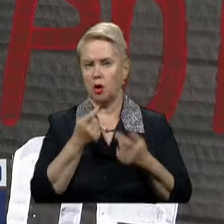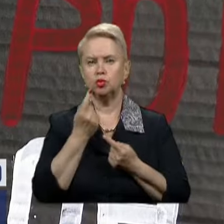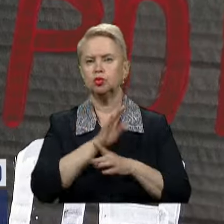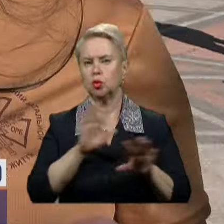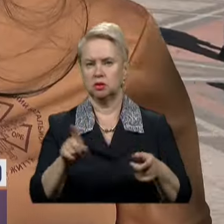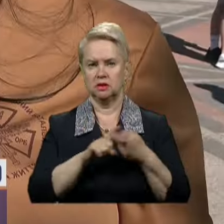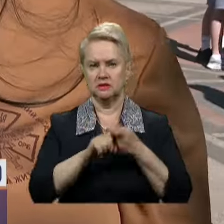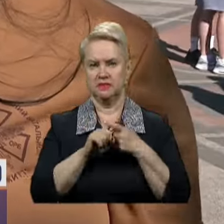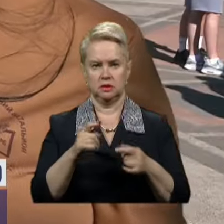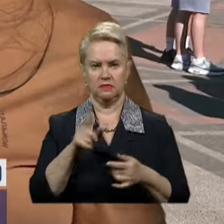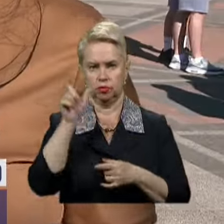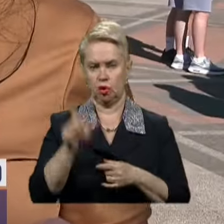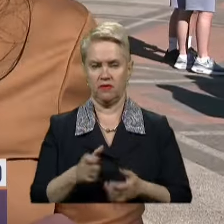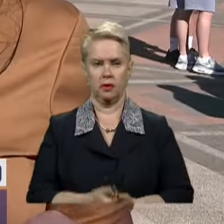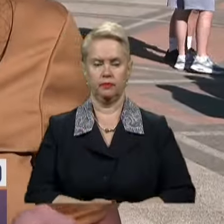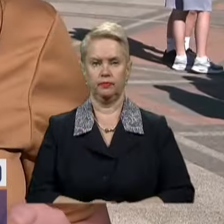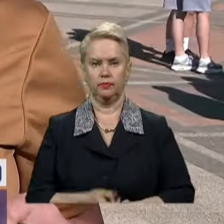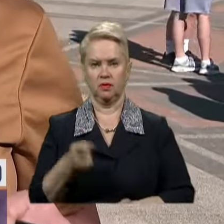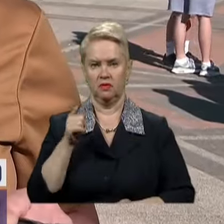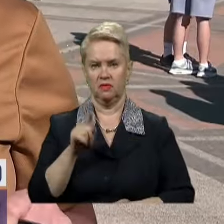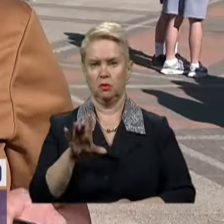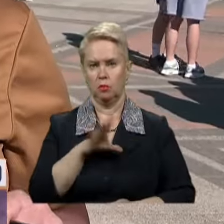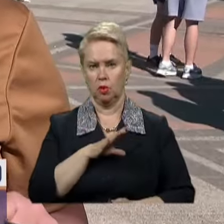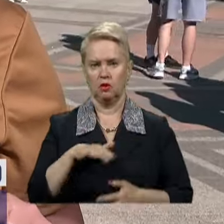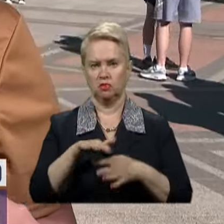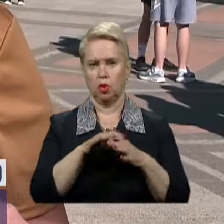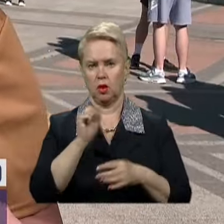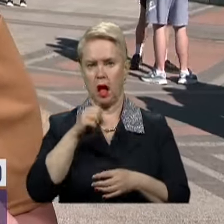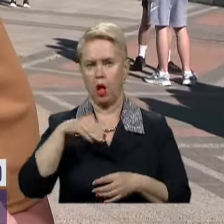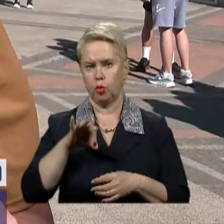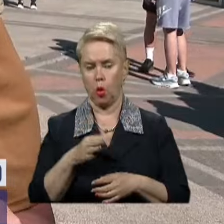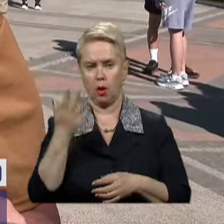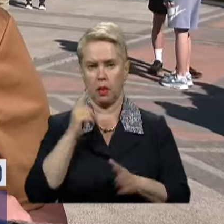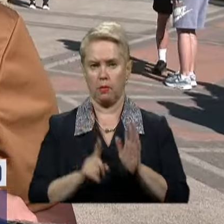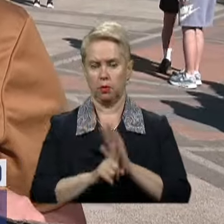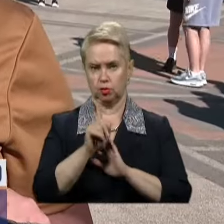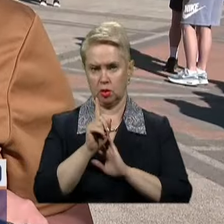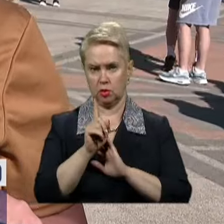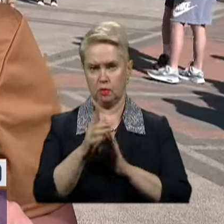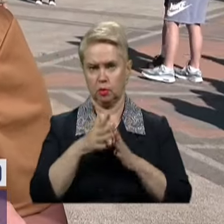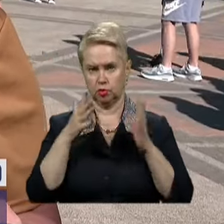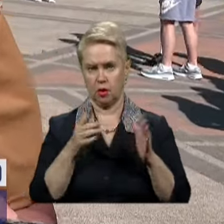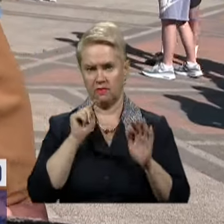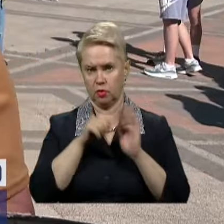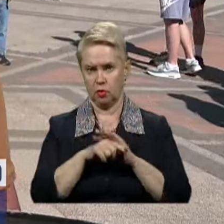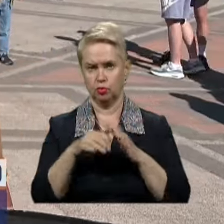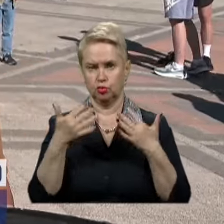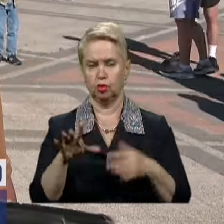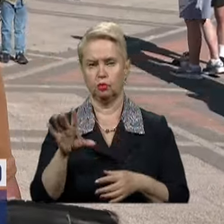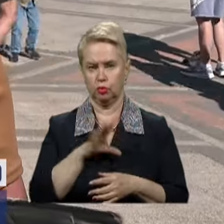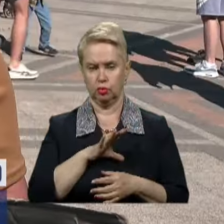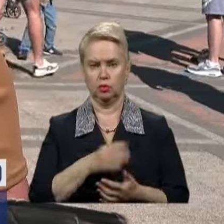жодної звістки від чоловіка. Він був в зоні АТО, і коли почалося повномасштабне вторгнення, він вже